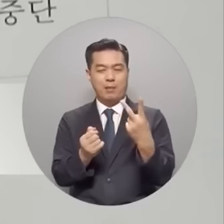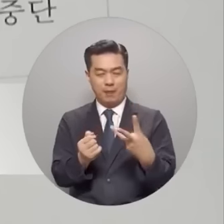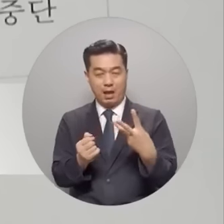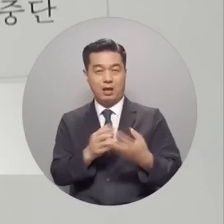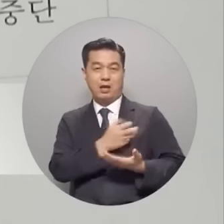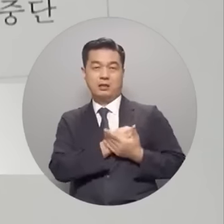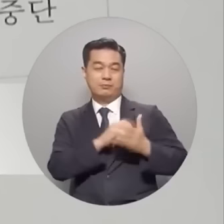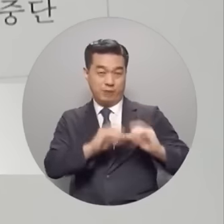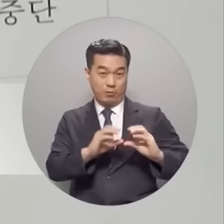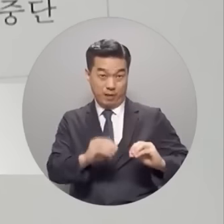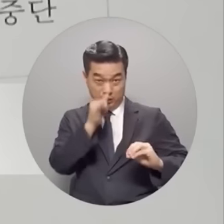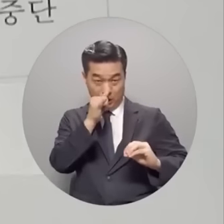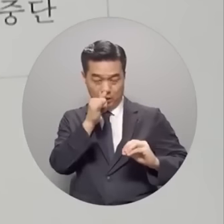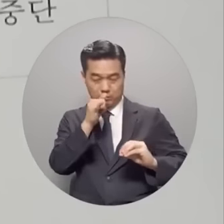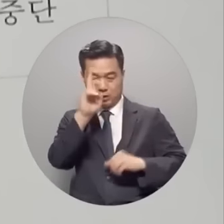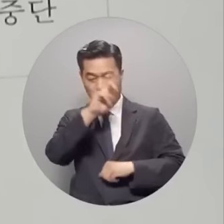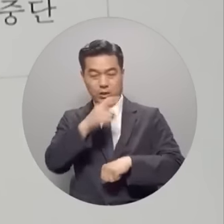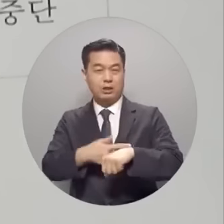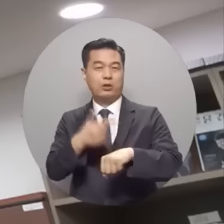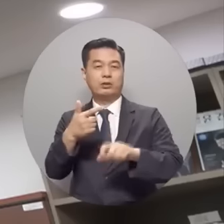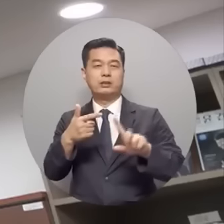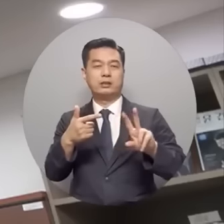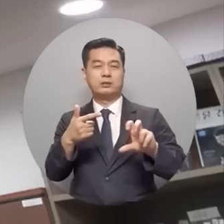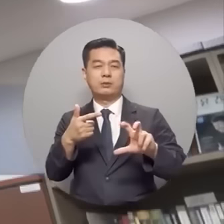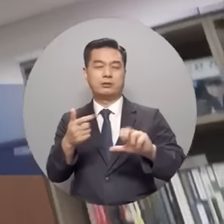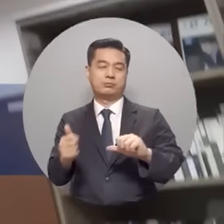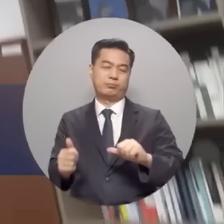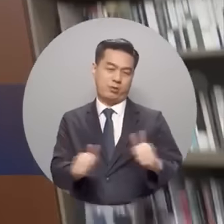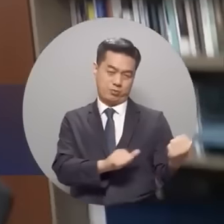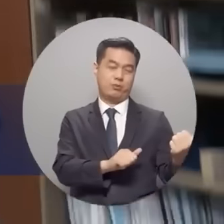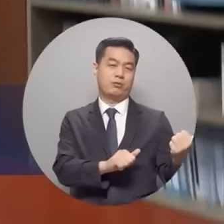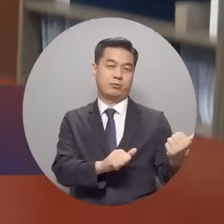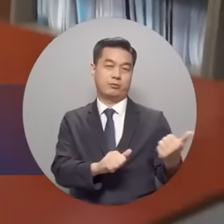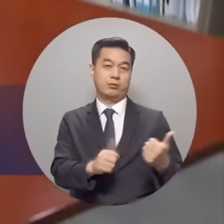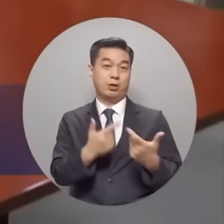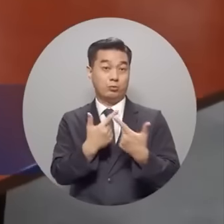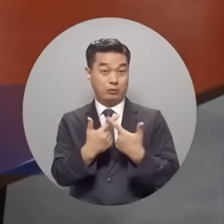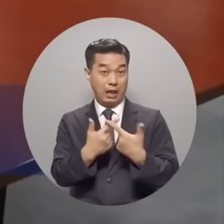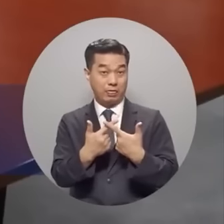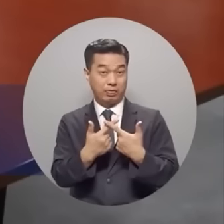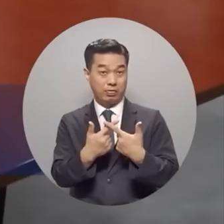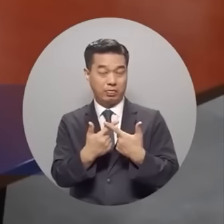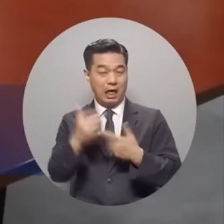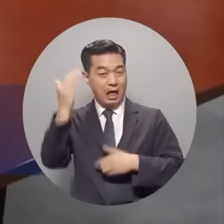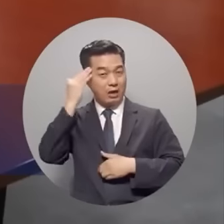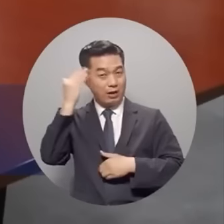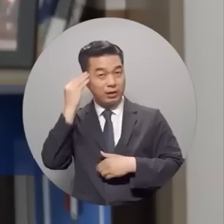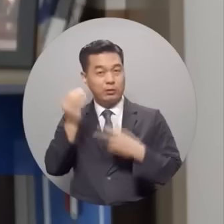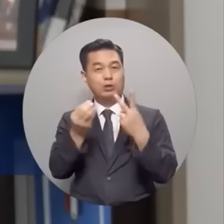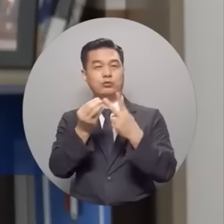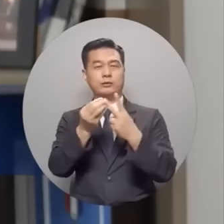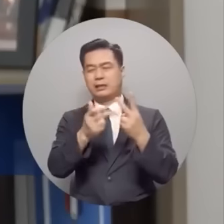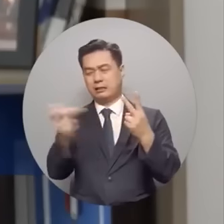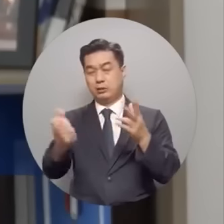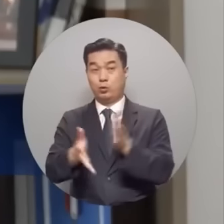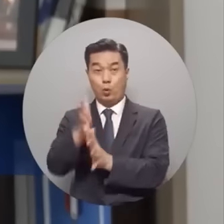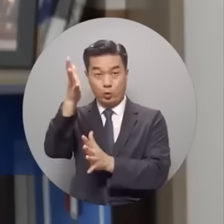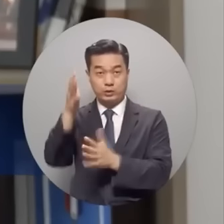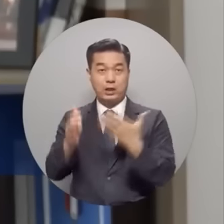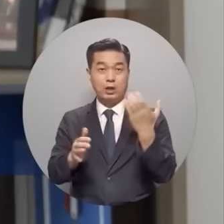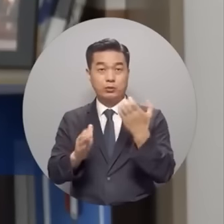오전 6시 25분 사망했습니다. 부산이라는 곳이 대한민국 제2의 도시인데 90여 곳이 넘는